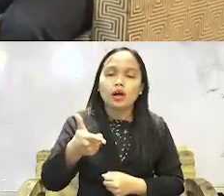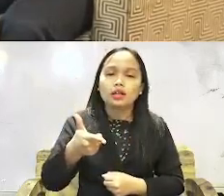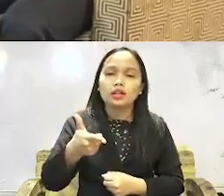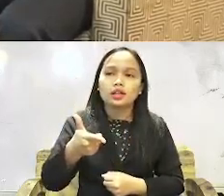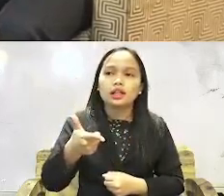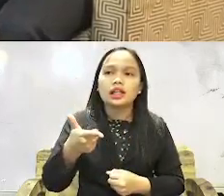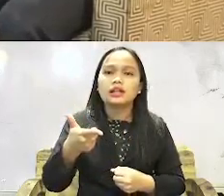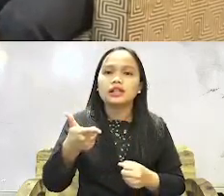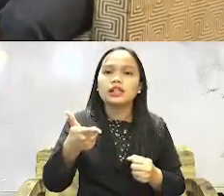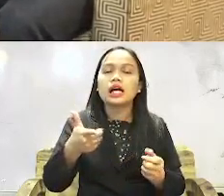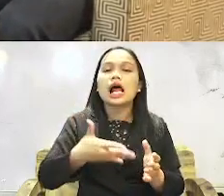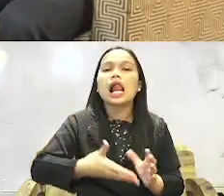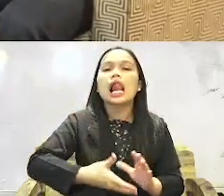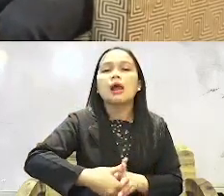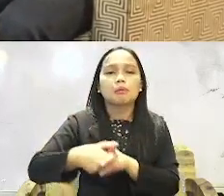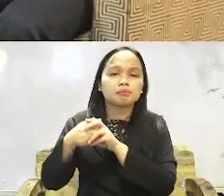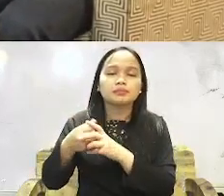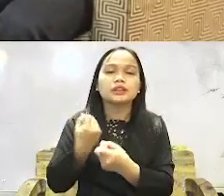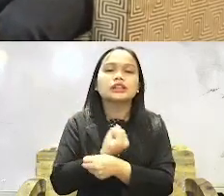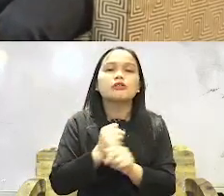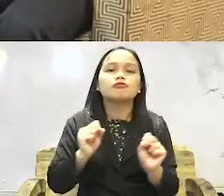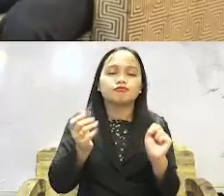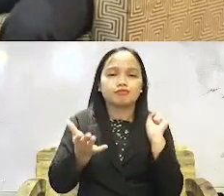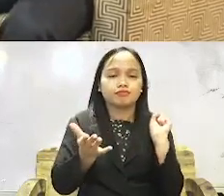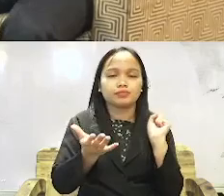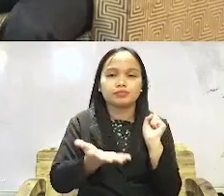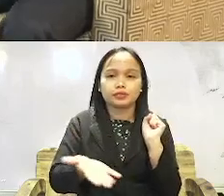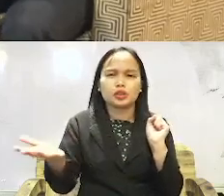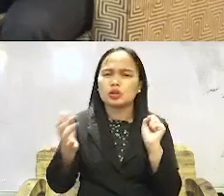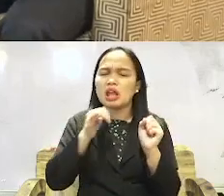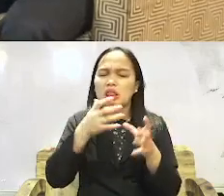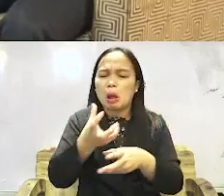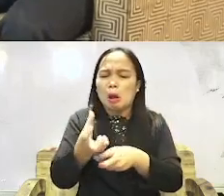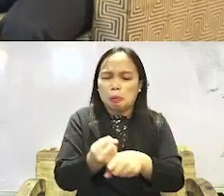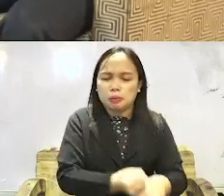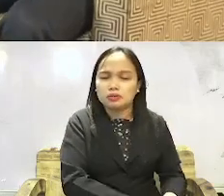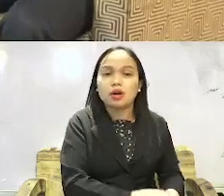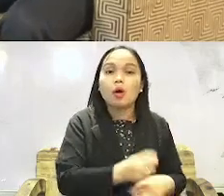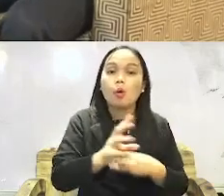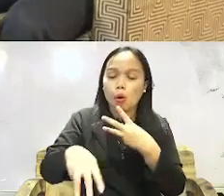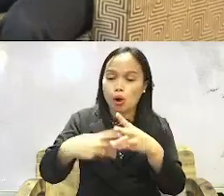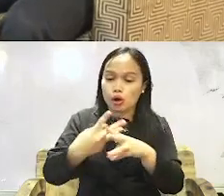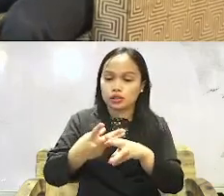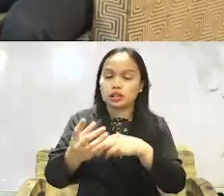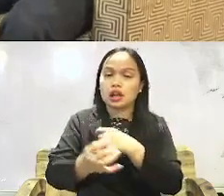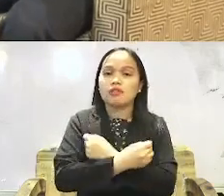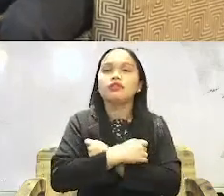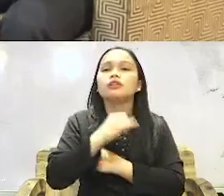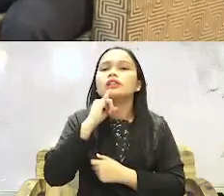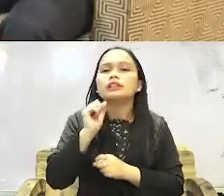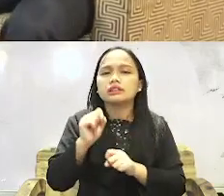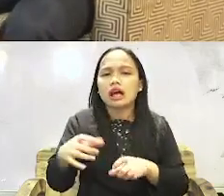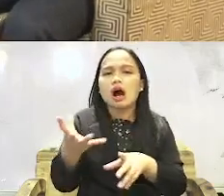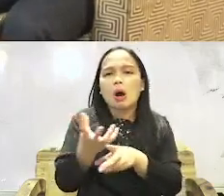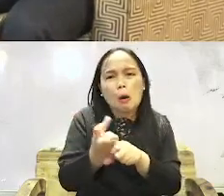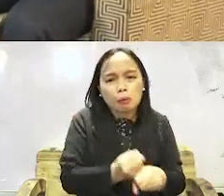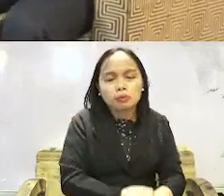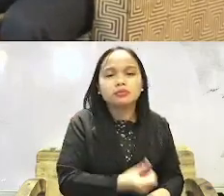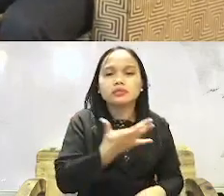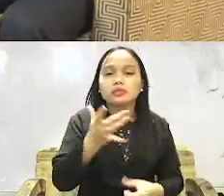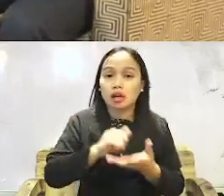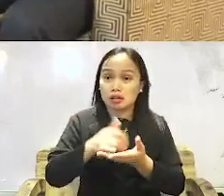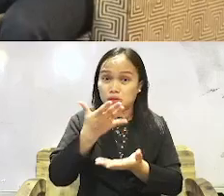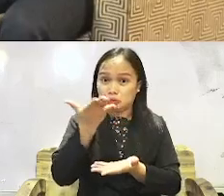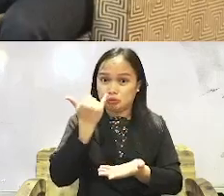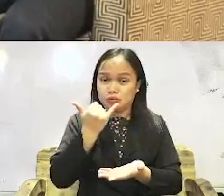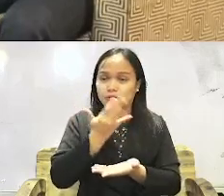what? Lift you up. Hindi ka idadrag pababa. Ang mundo, ang pagmamahal ng mundo na ito, idadrag ka pababa. Kaya nga, biktima ka